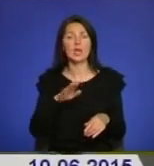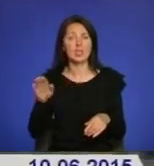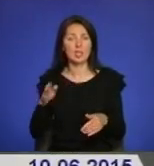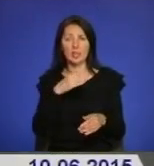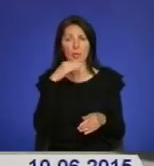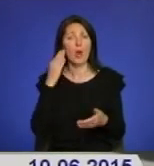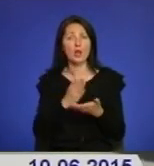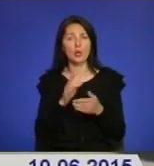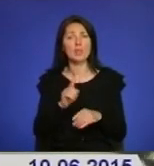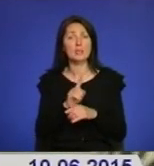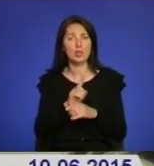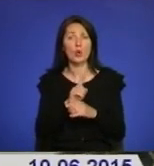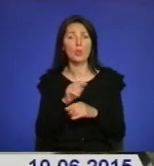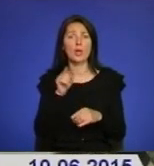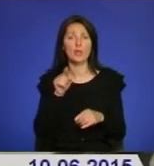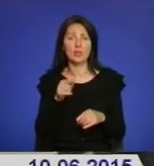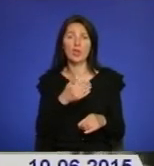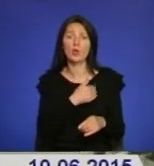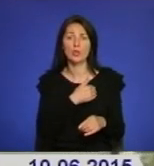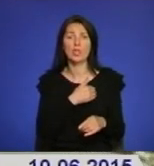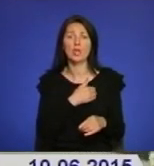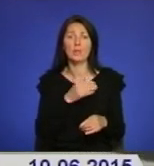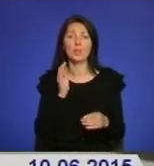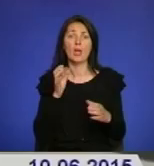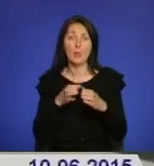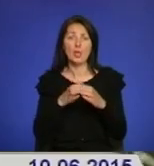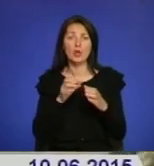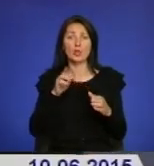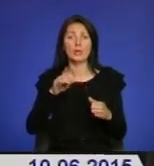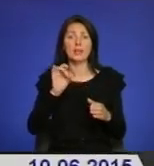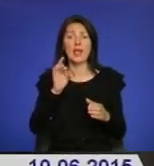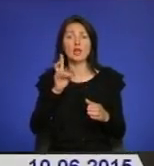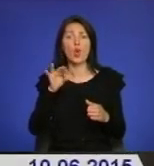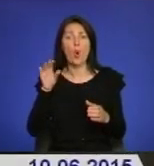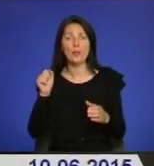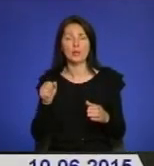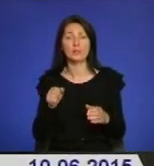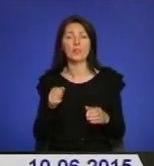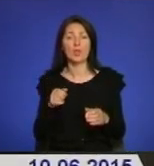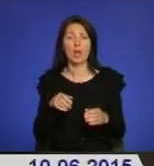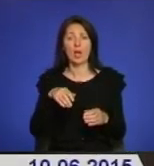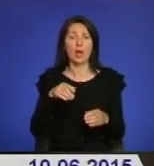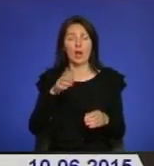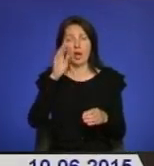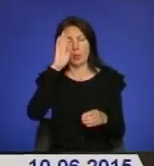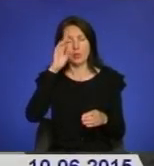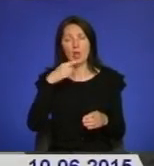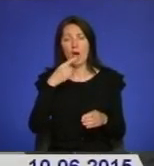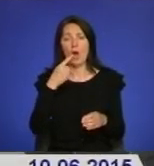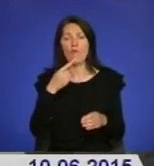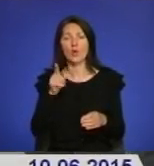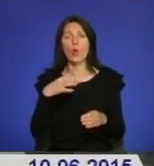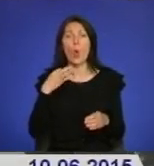з Тернополя. І вони іменно хотіли батальйон «Тернопіль». Тернополянин Борис Воловик каже, що його син з родиною